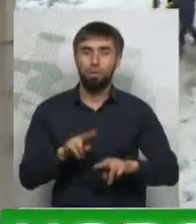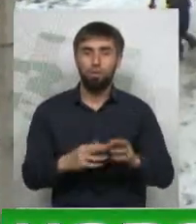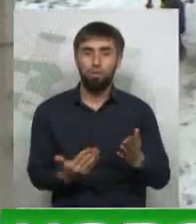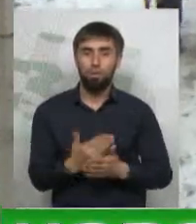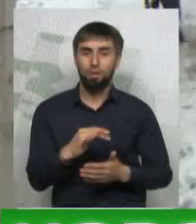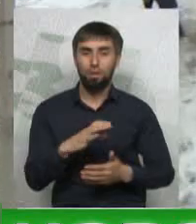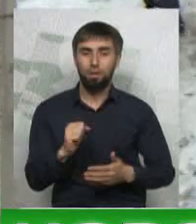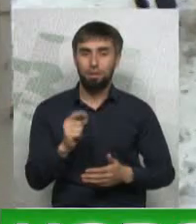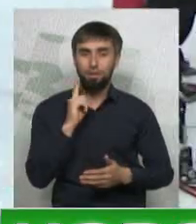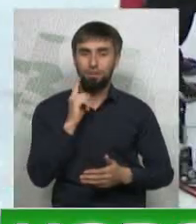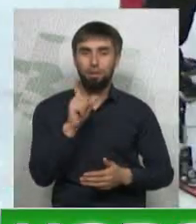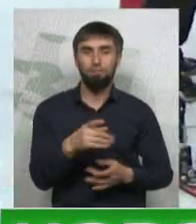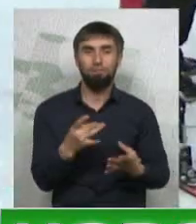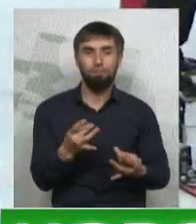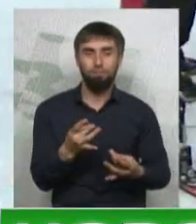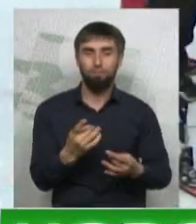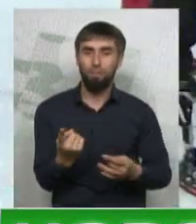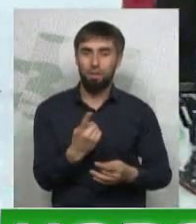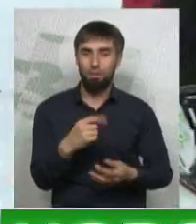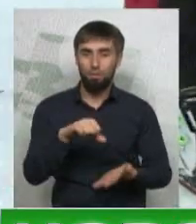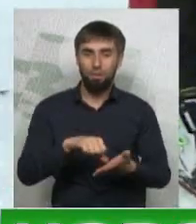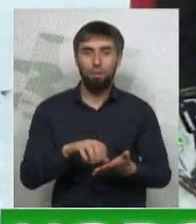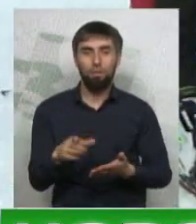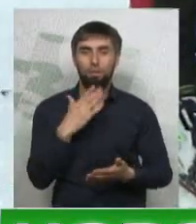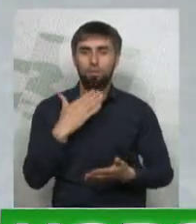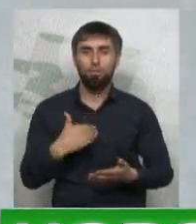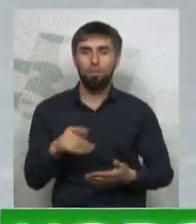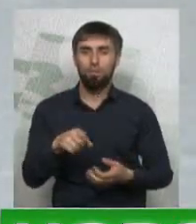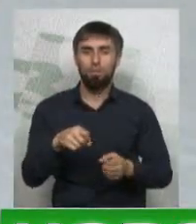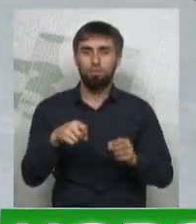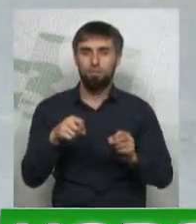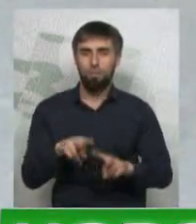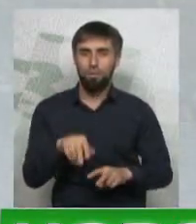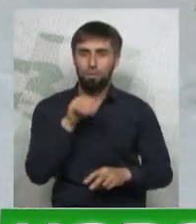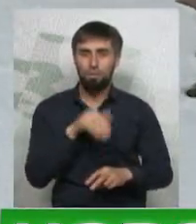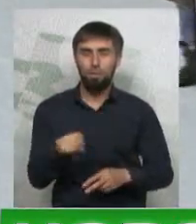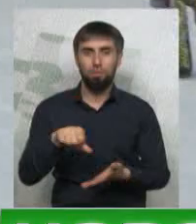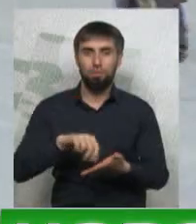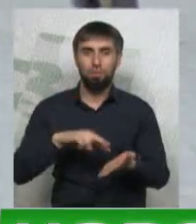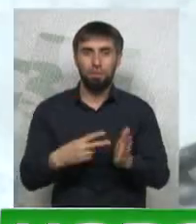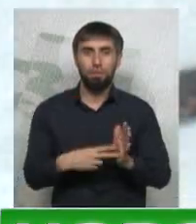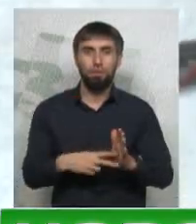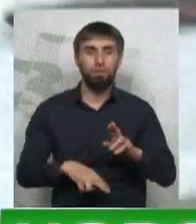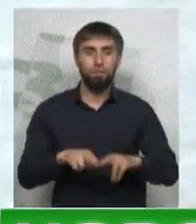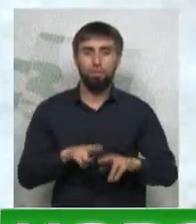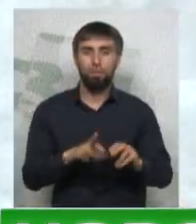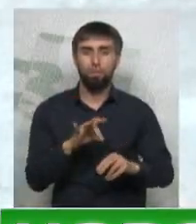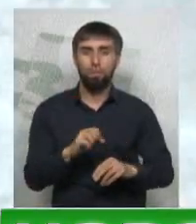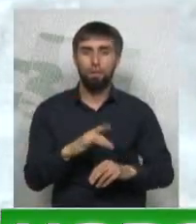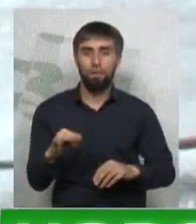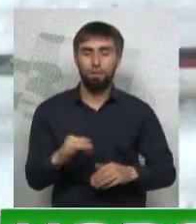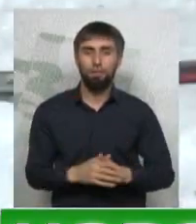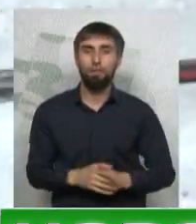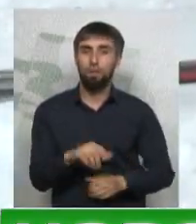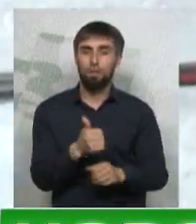трасс от зеленых для новичков до красных и черных для любителей большого экстрима планирует всесезонный курорт Арамхи. У руководства